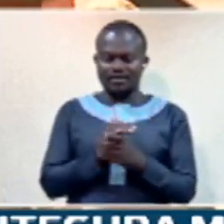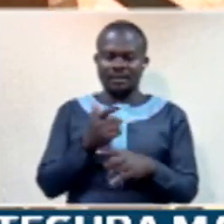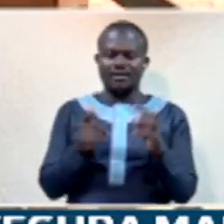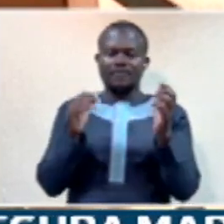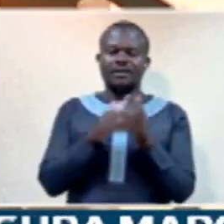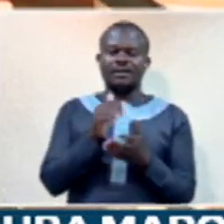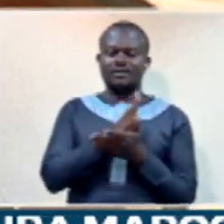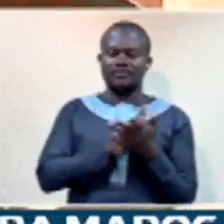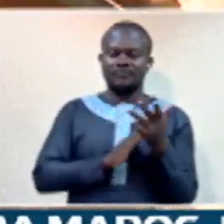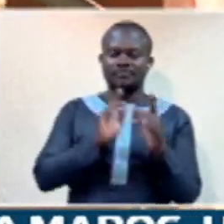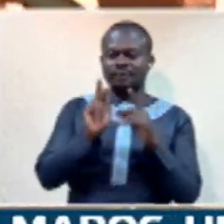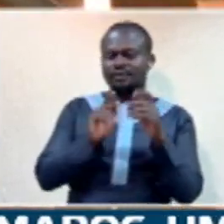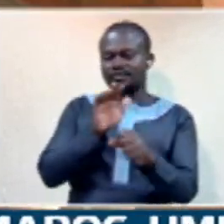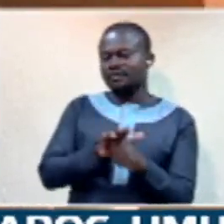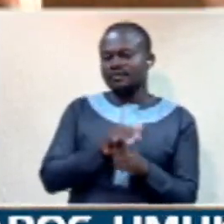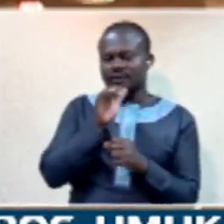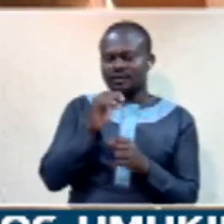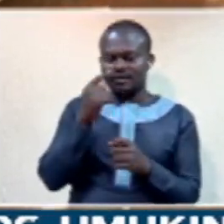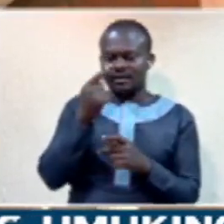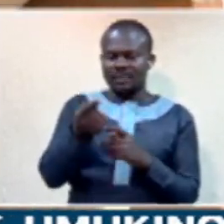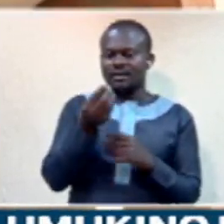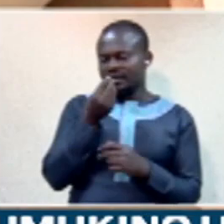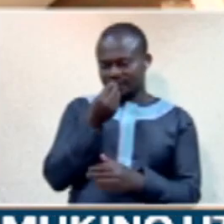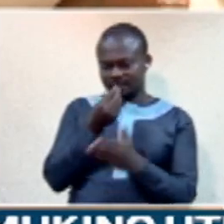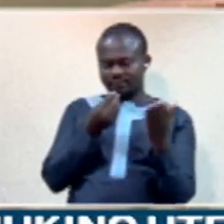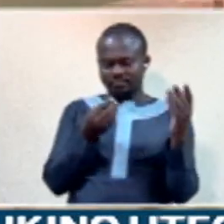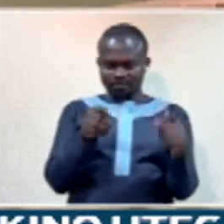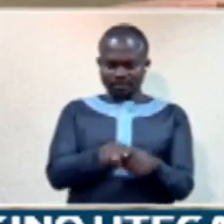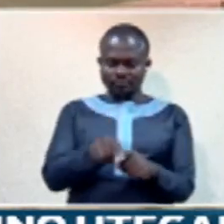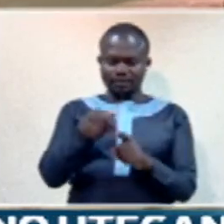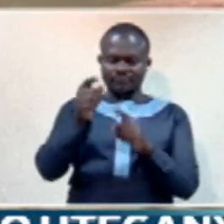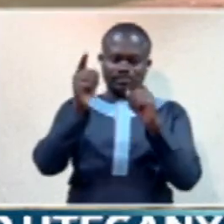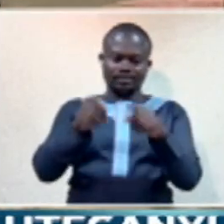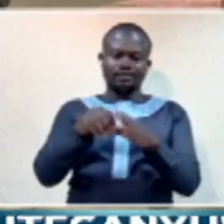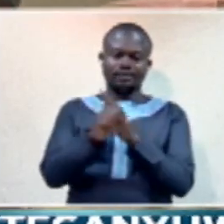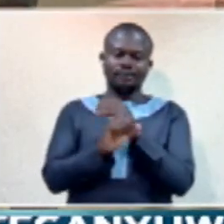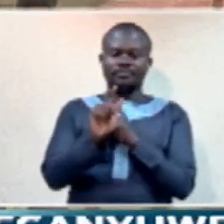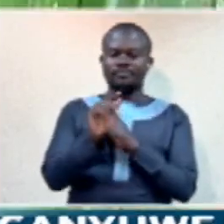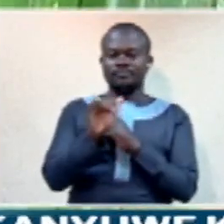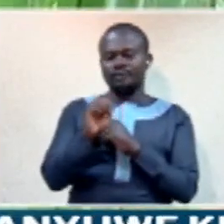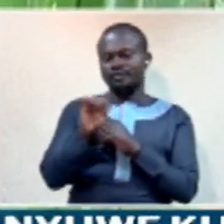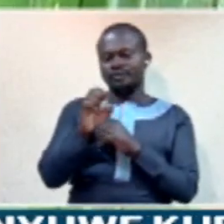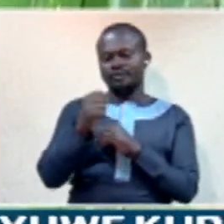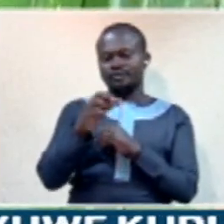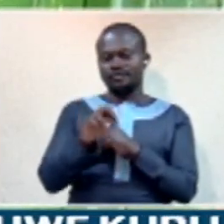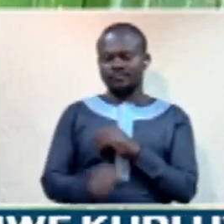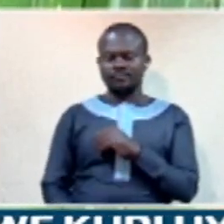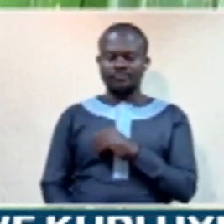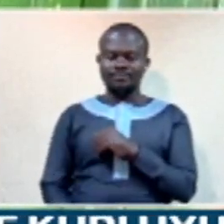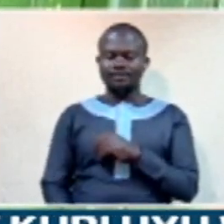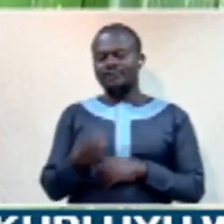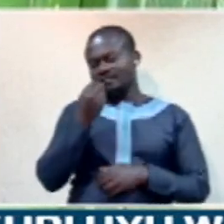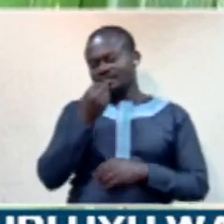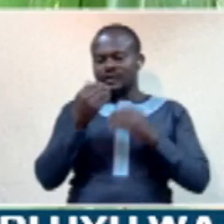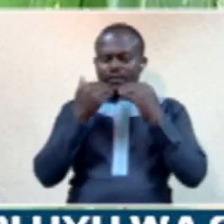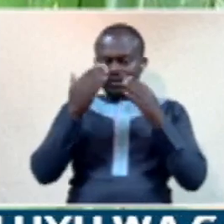ariko ari bamwe mu baturage bataragerwaho n'ibi biribwa nkaba twabasanze mu murenge wa Kimisagara cyo kurya ntacyo